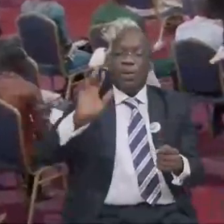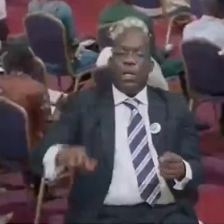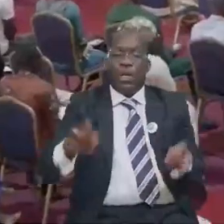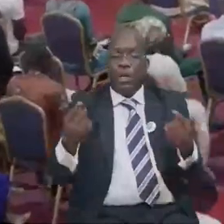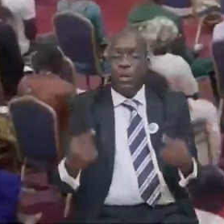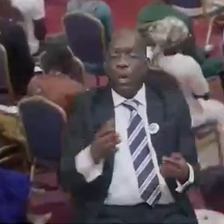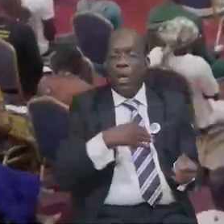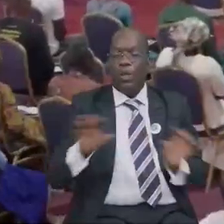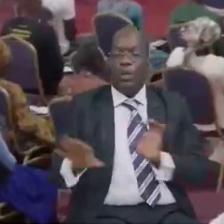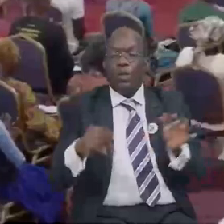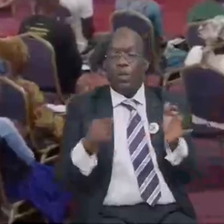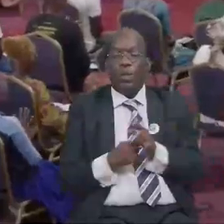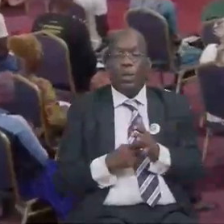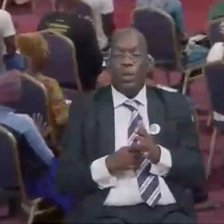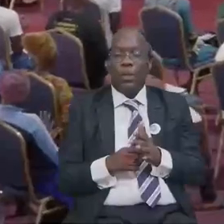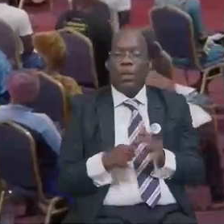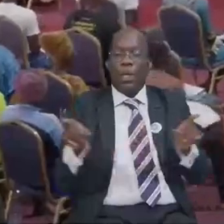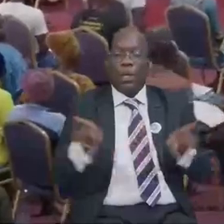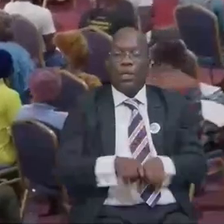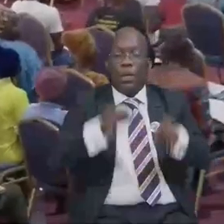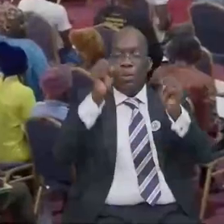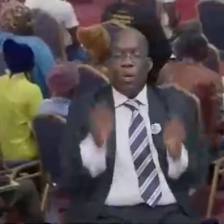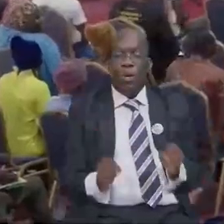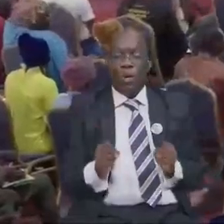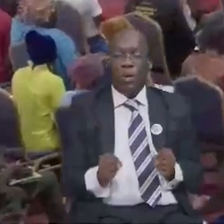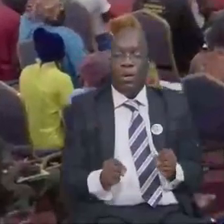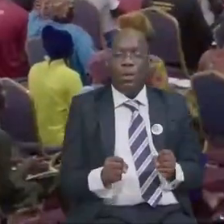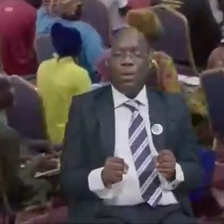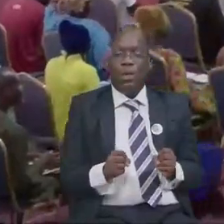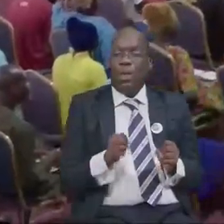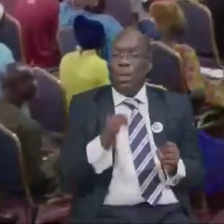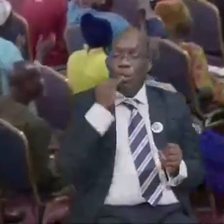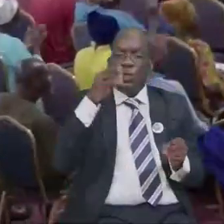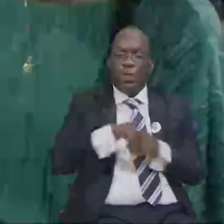ceci. La même puissance réside en toi.